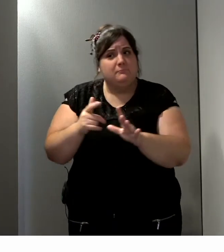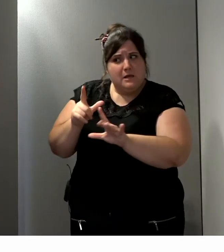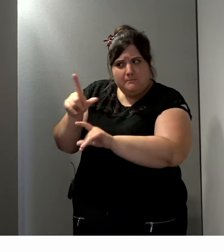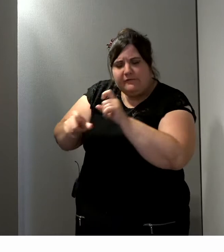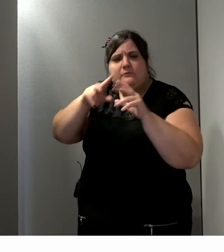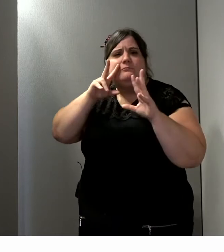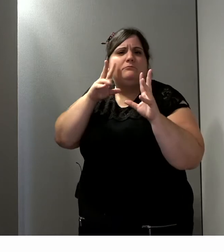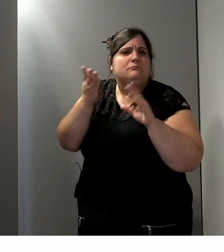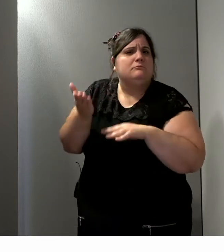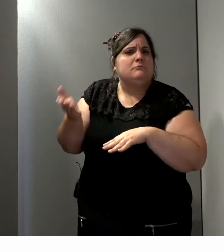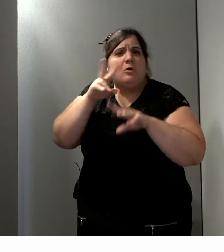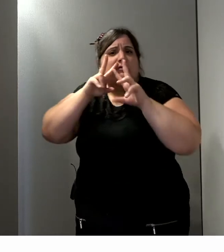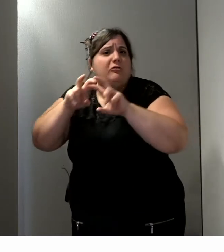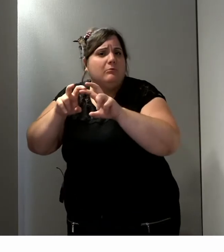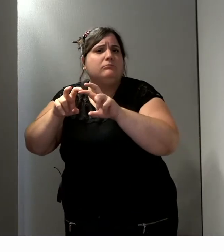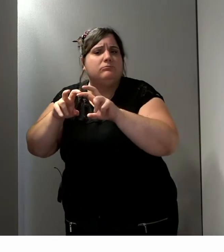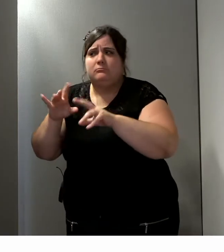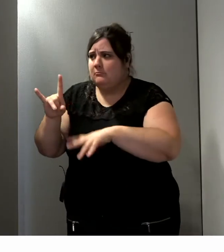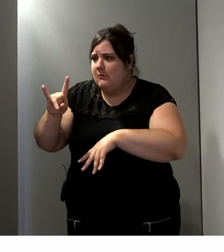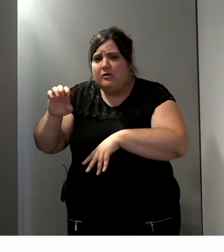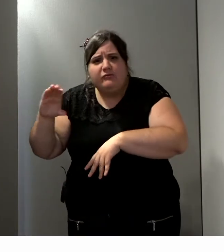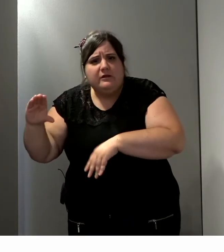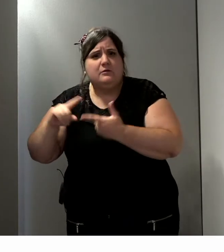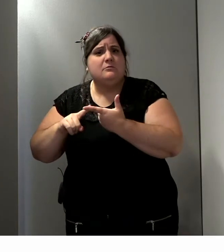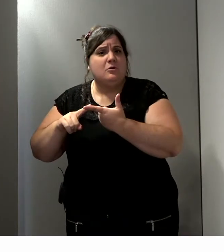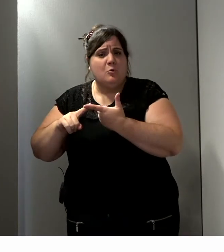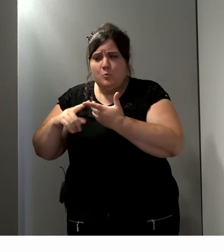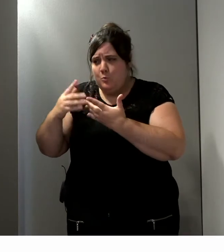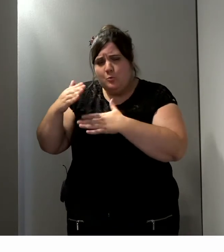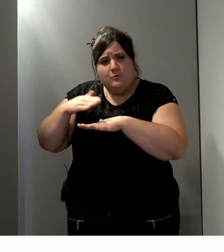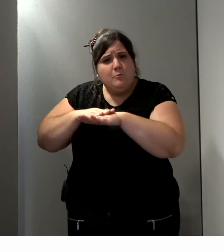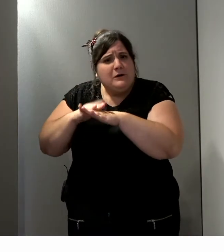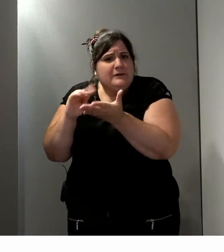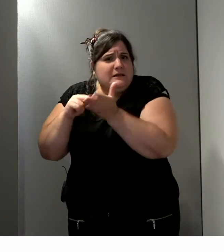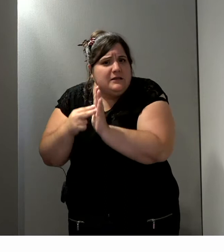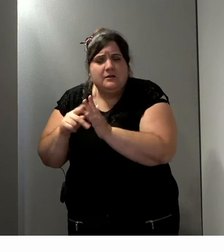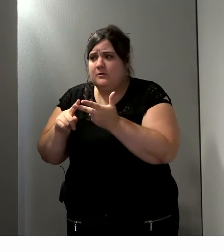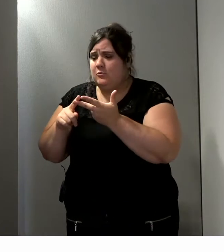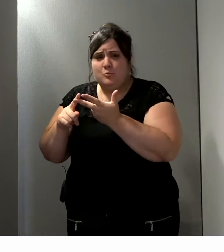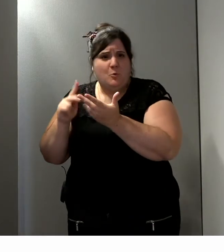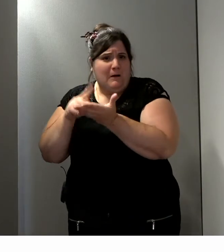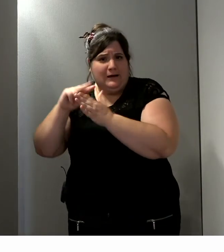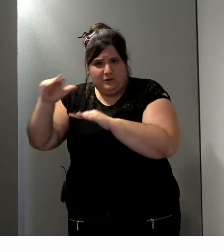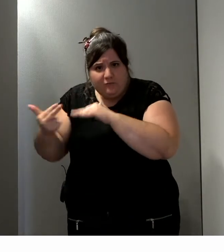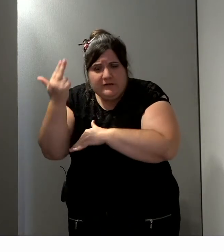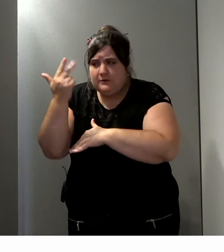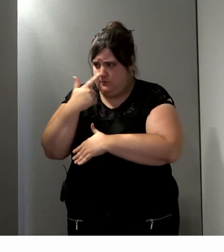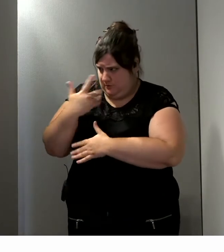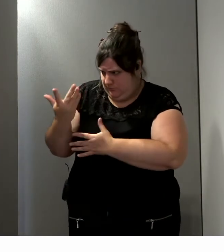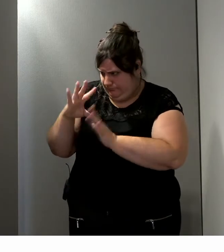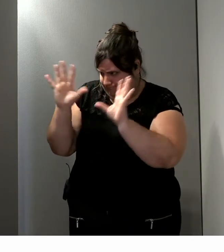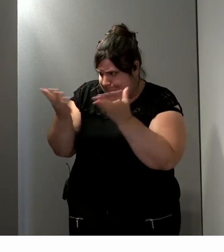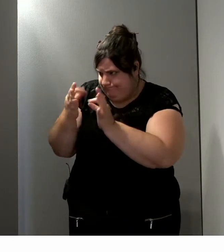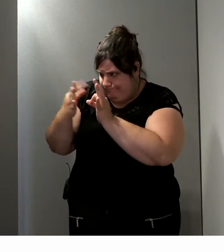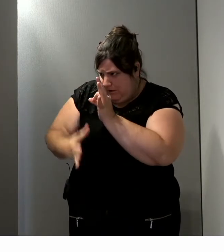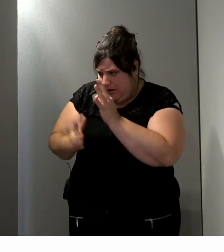général, donc des chercheurs que je remercie à cette occasion, des chercheurs d'HEC, des chercheurs de Polytechnique, des chercheurs de Paris-Dauphine, et qui ont mis en exergue que oui,